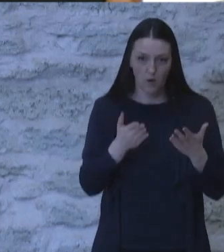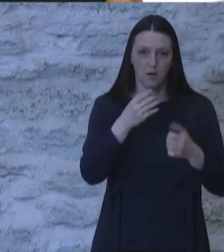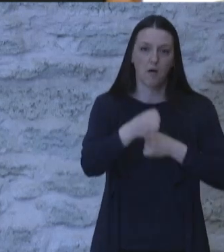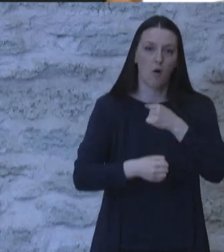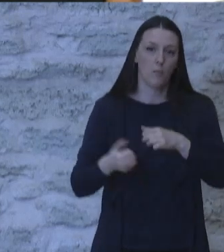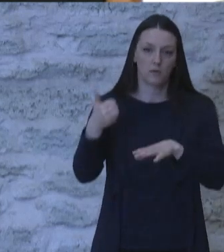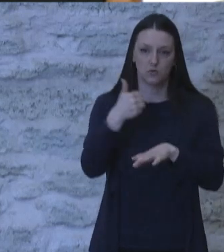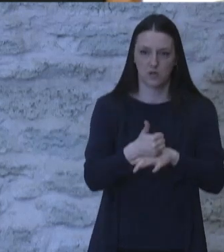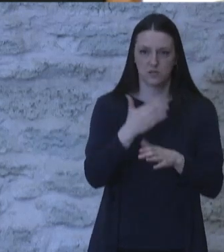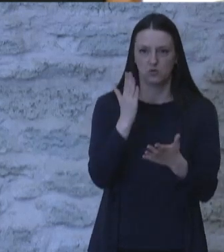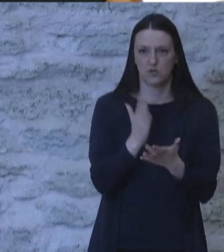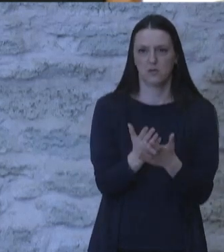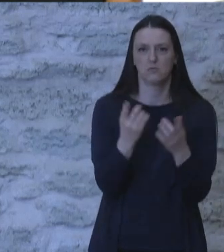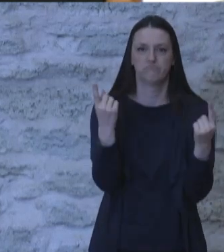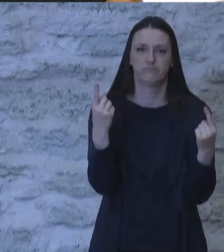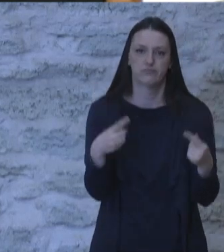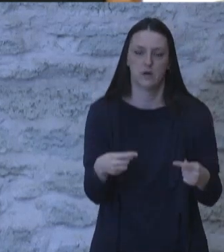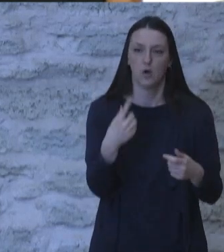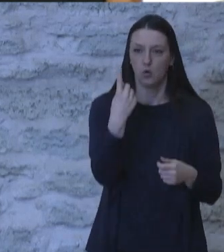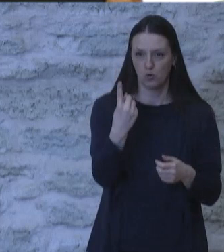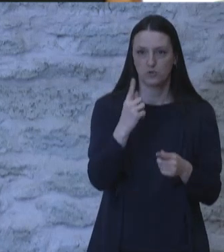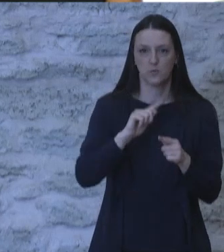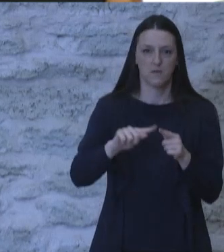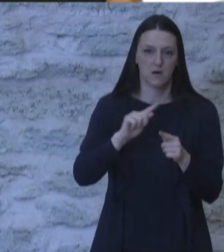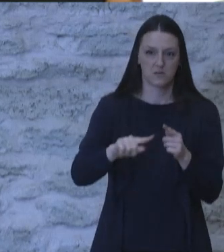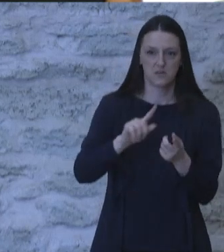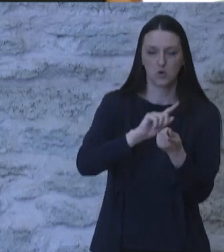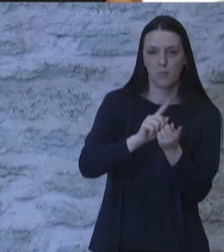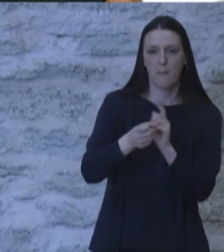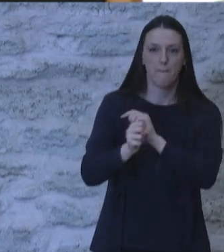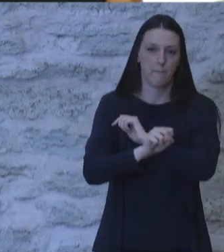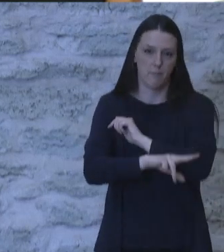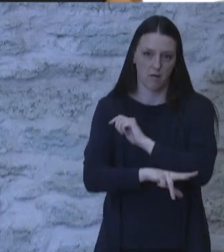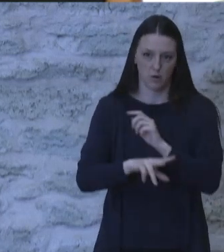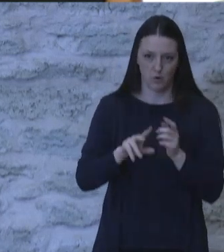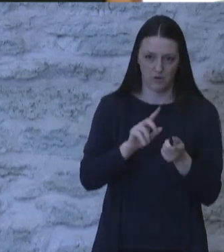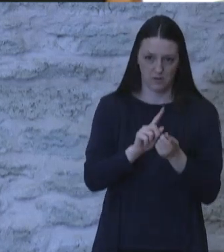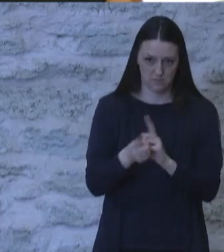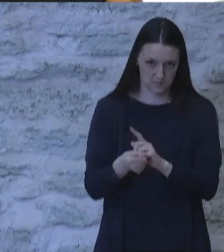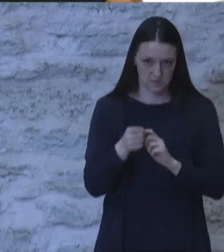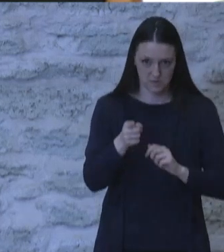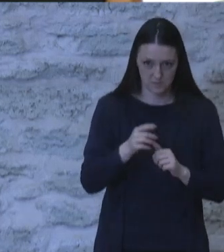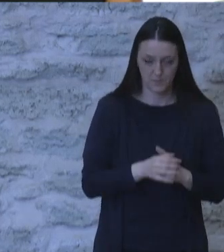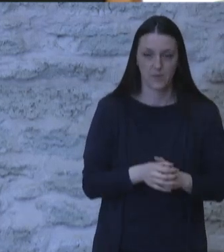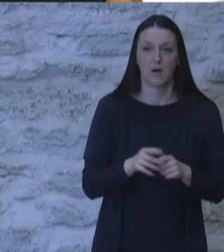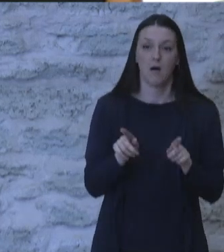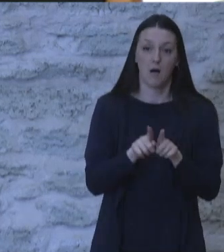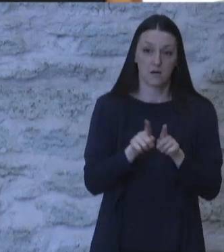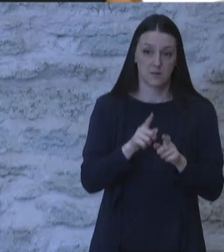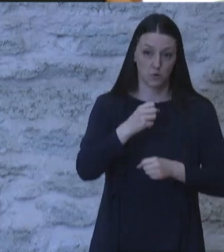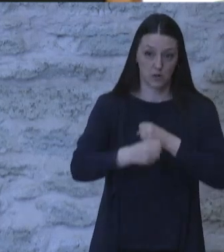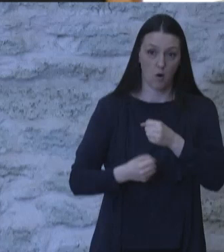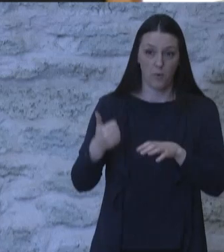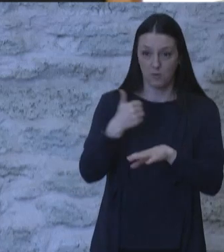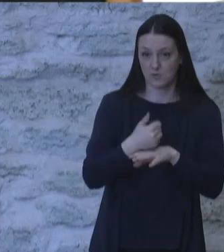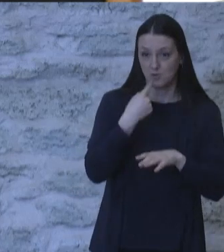Üks neist on läinud juba saneerimisele, kellel tõsi küll oliga enne kriisi juba probleeme. Samal ajal kaubanduskeskused ütlevad, et nii kaua kui nii kaupmehed